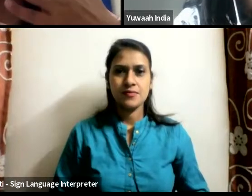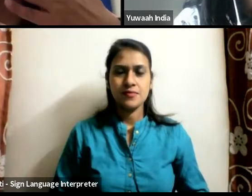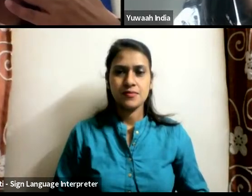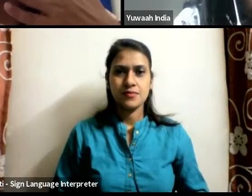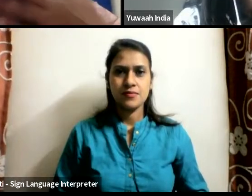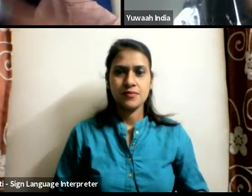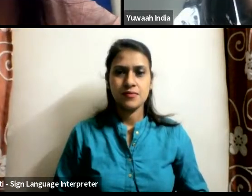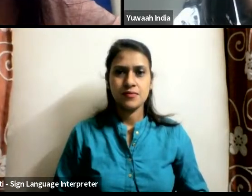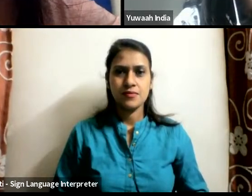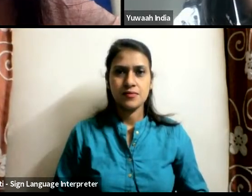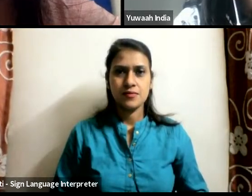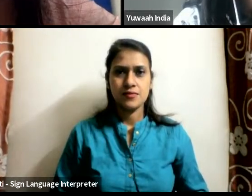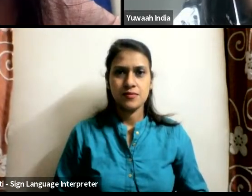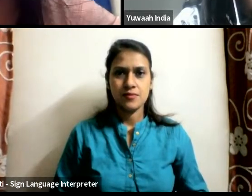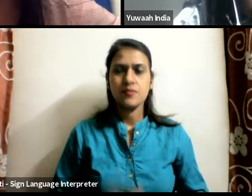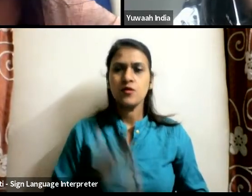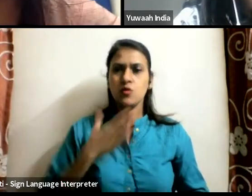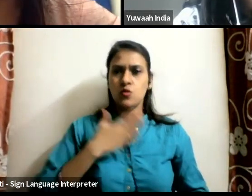इट टेक सम टाइम,